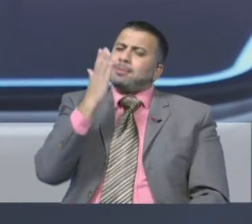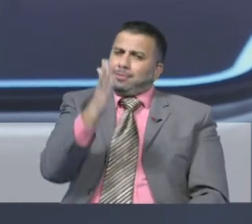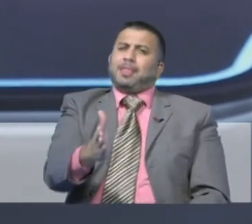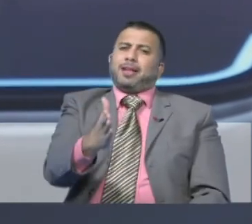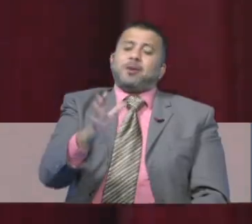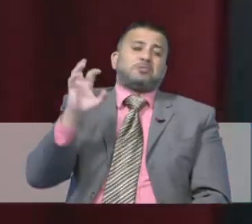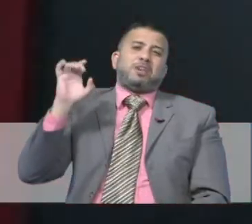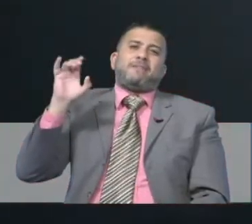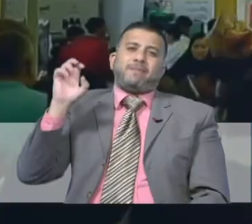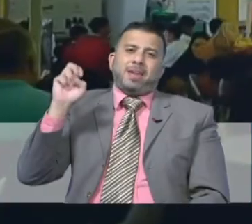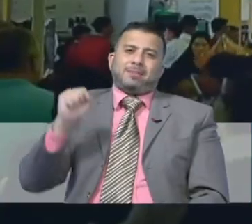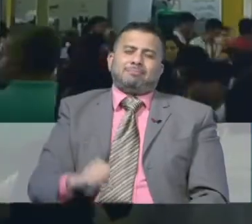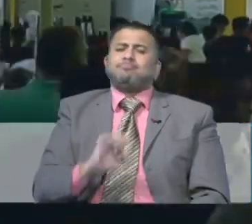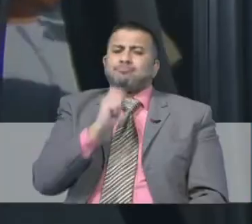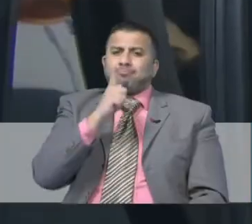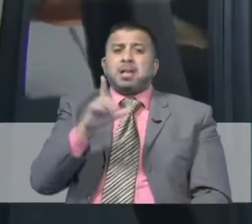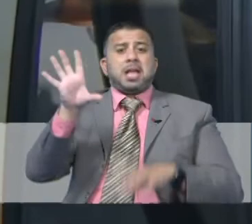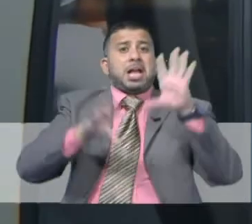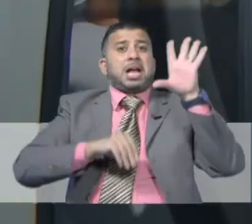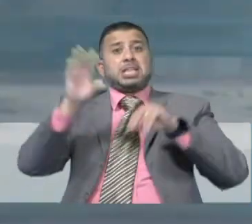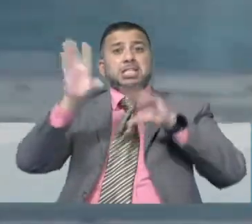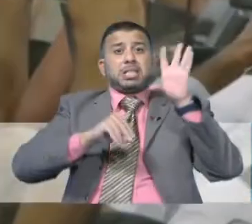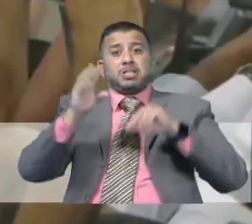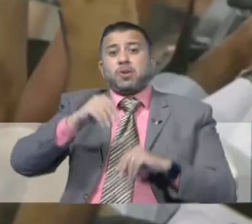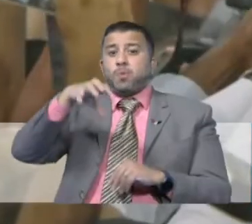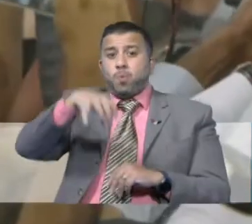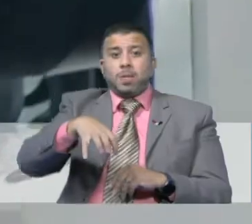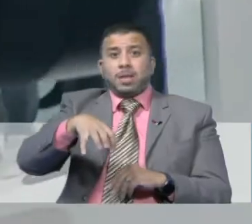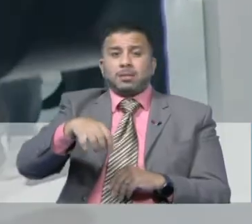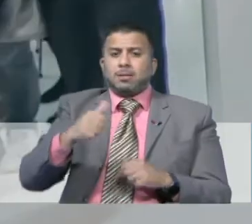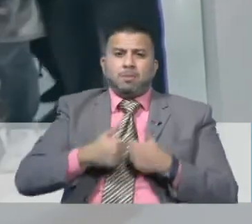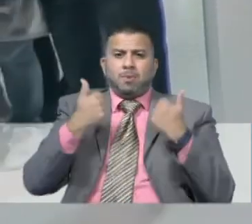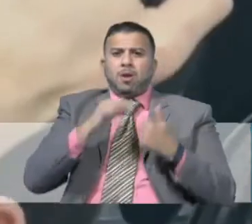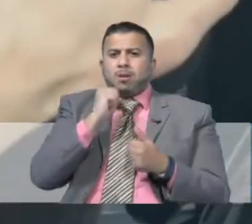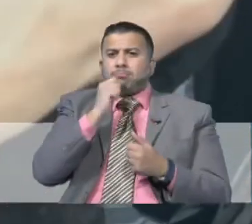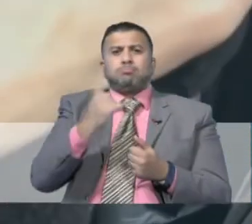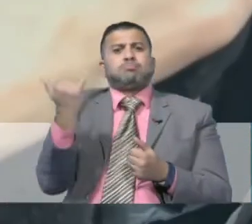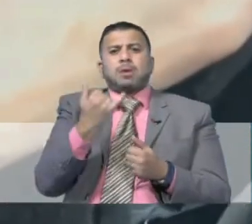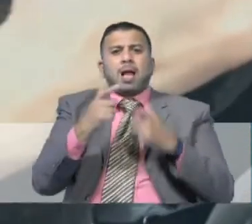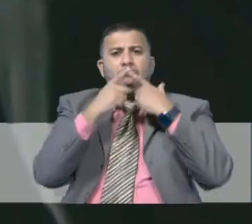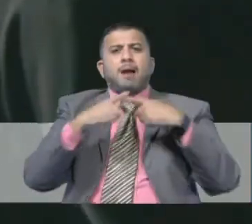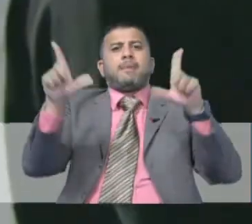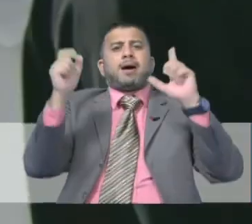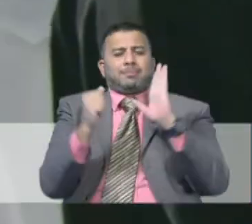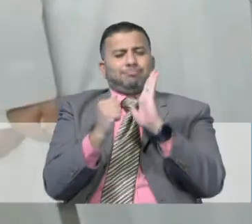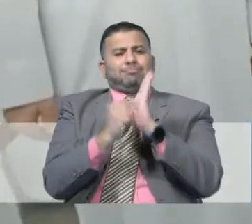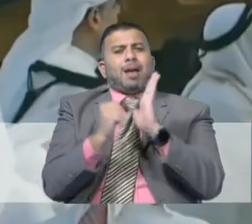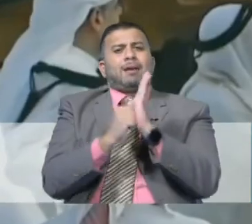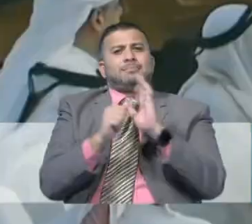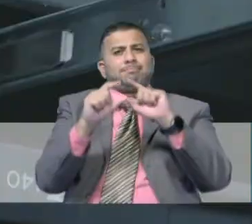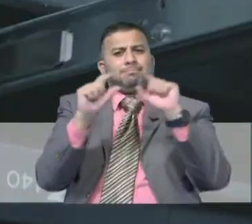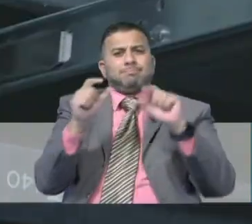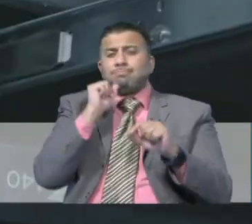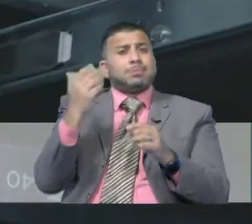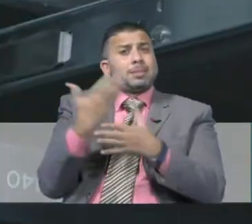وشفافية. سرد قصة وطن بروح عصرية، رسالة أخبار الدار،